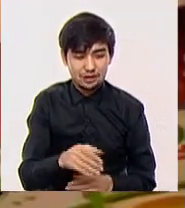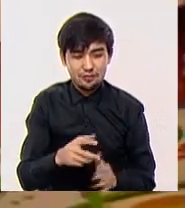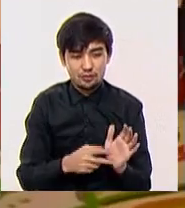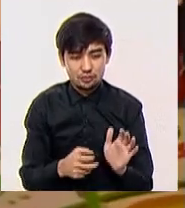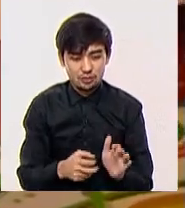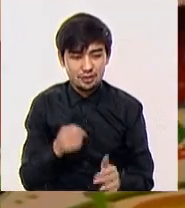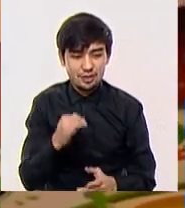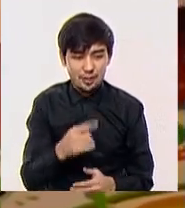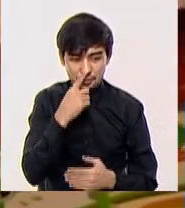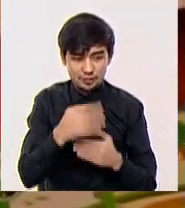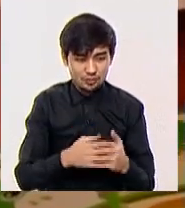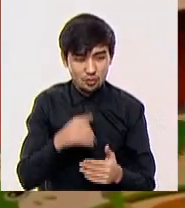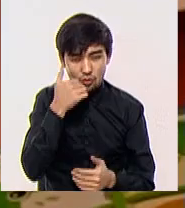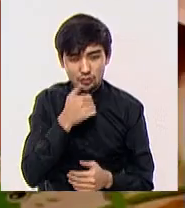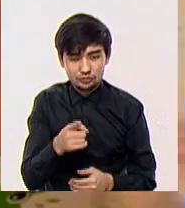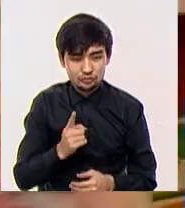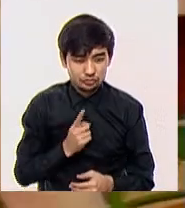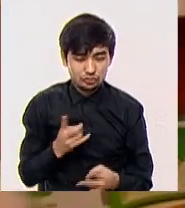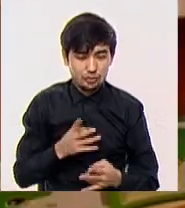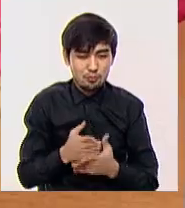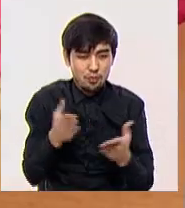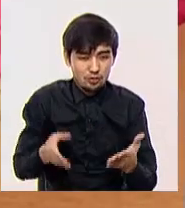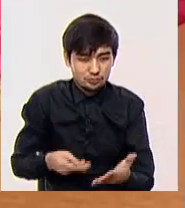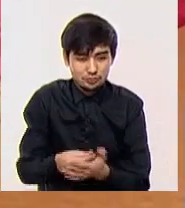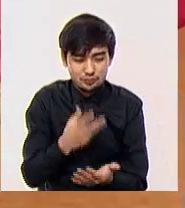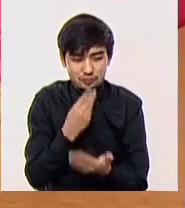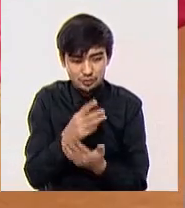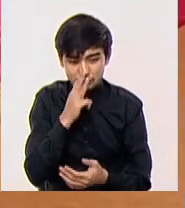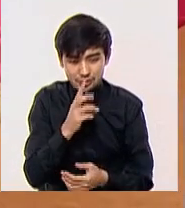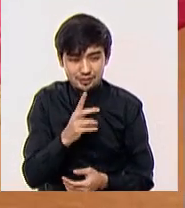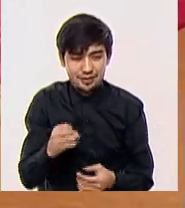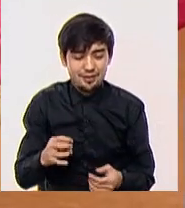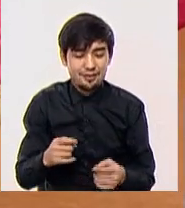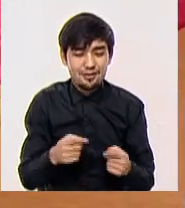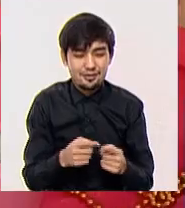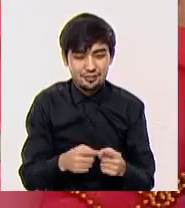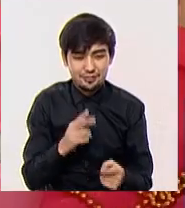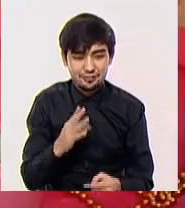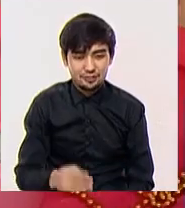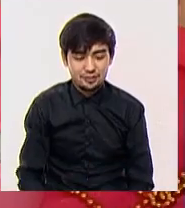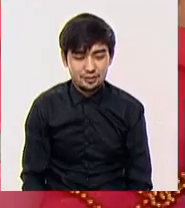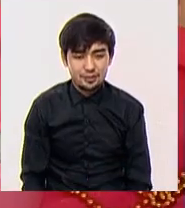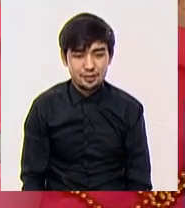14800. Так что в ближайшие годы ей придется отдавать большую часть своего дохода за аренду квартиры.